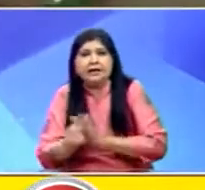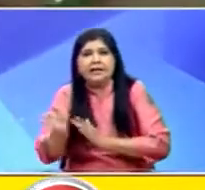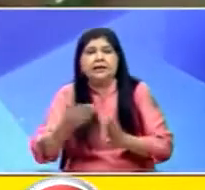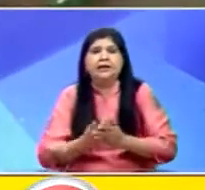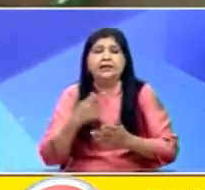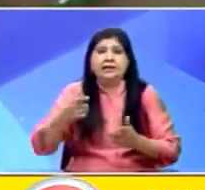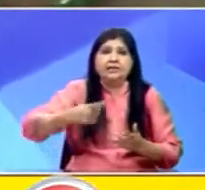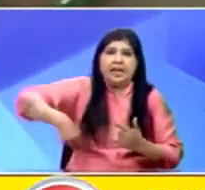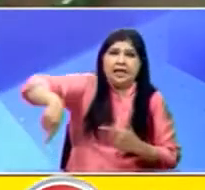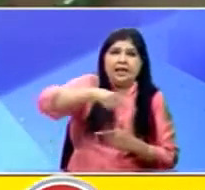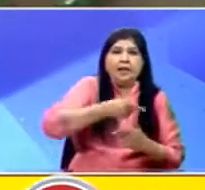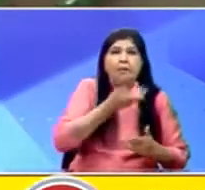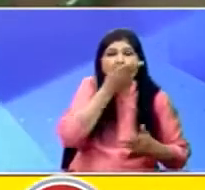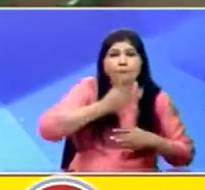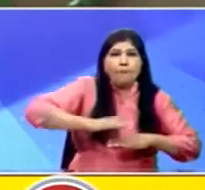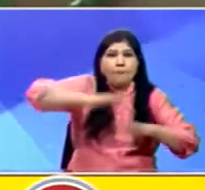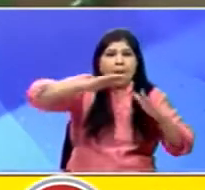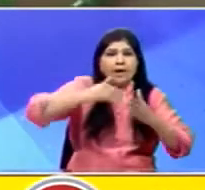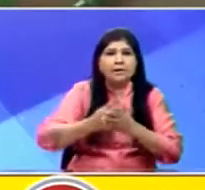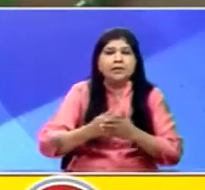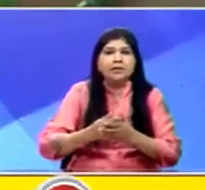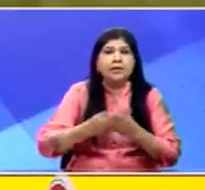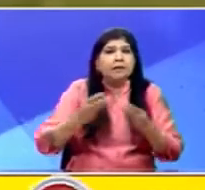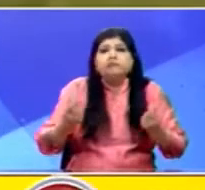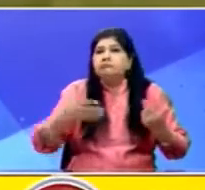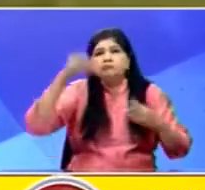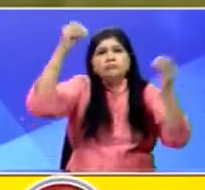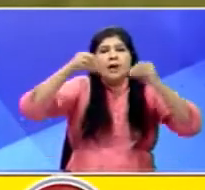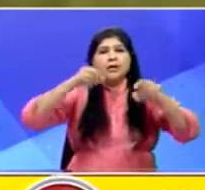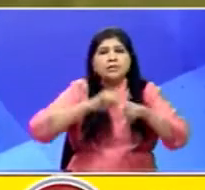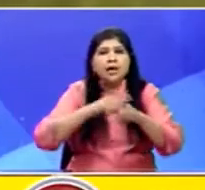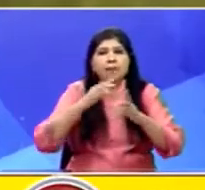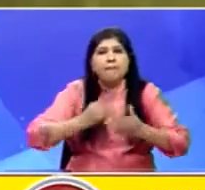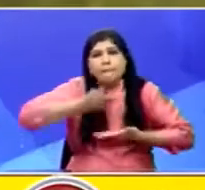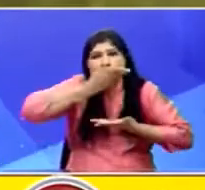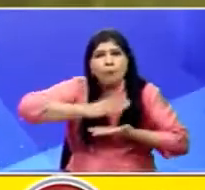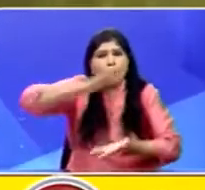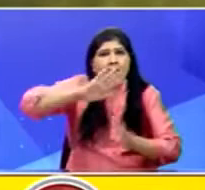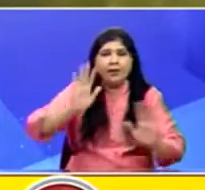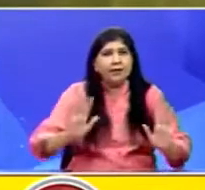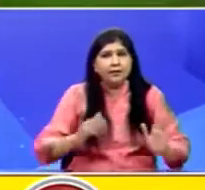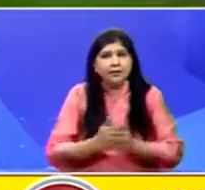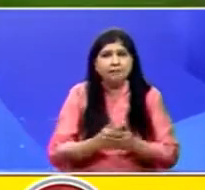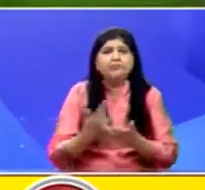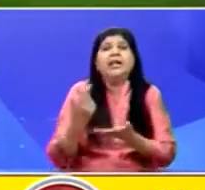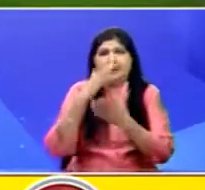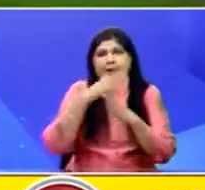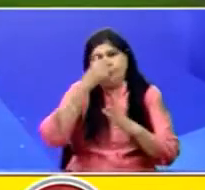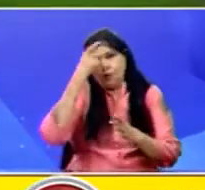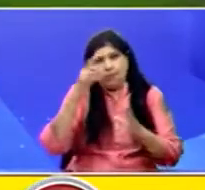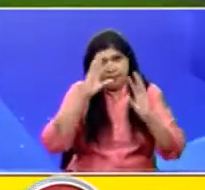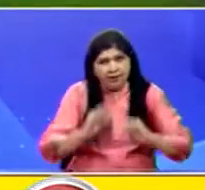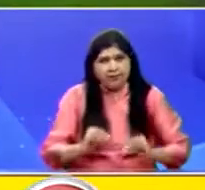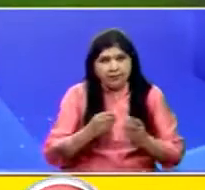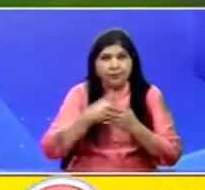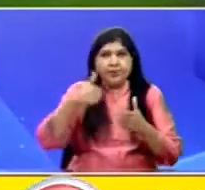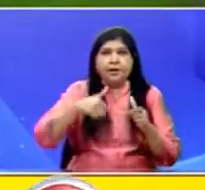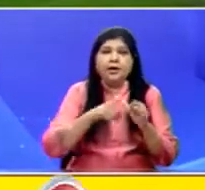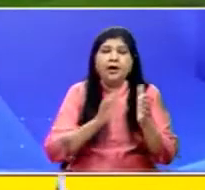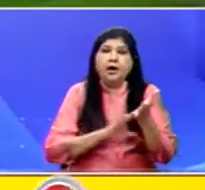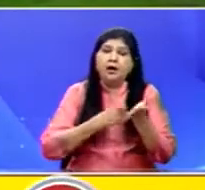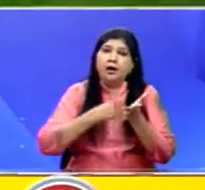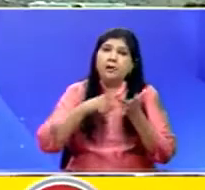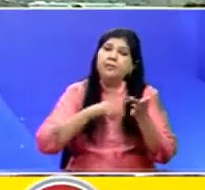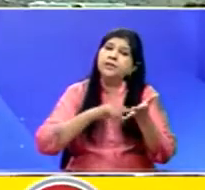इससे इलाके में बाढ़ की समस्या भी दूर हो गई। अमृत सरोवर अभियान हमारी आज की अनेक समस्याओं